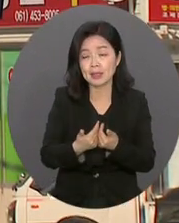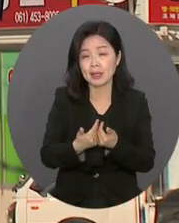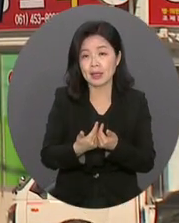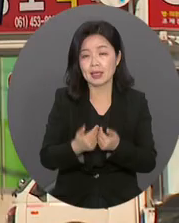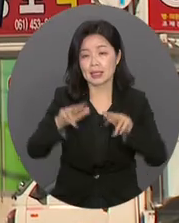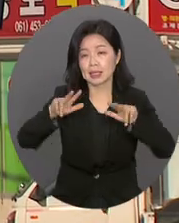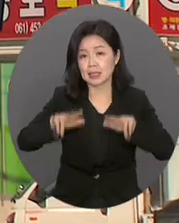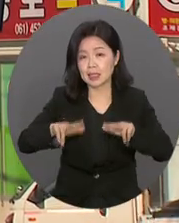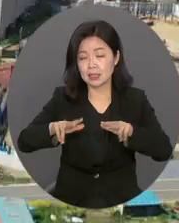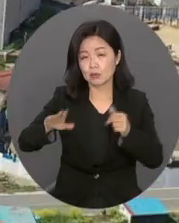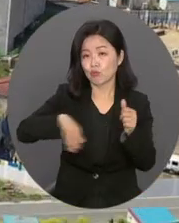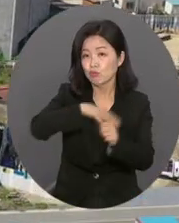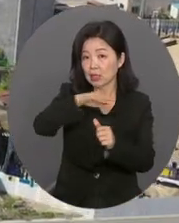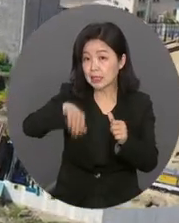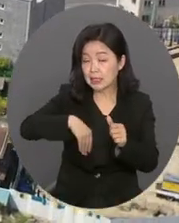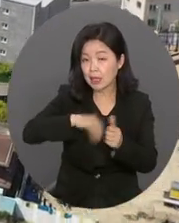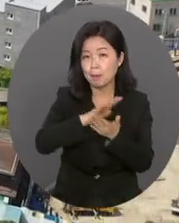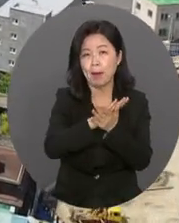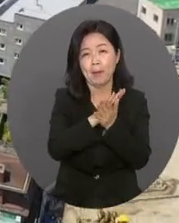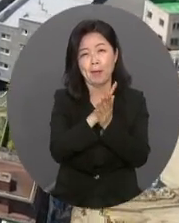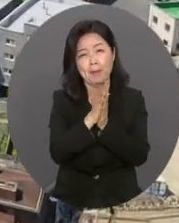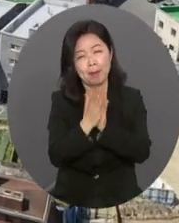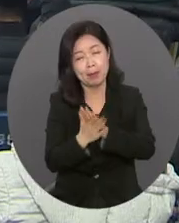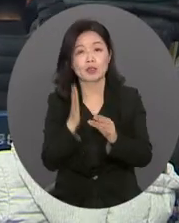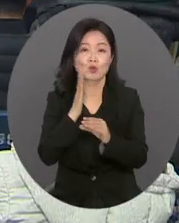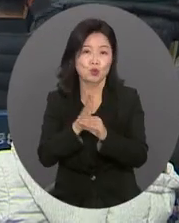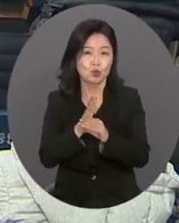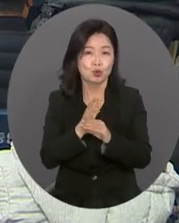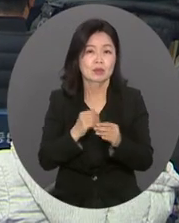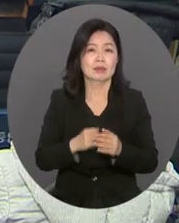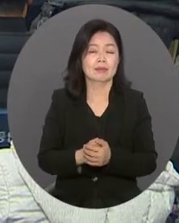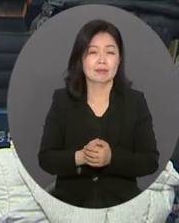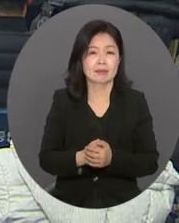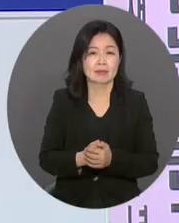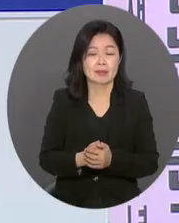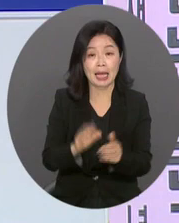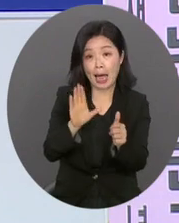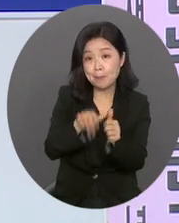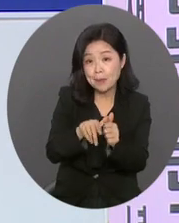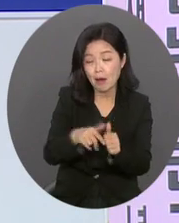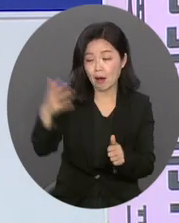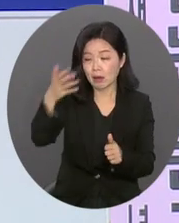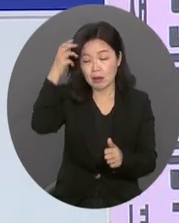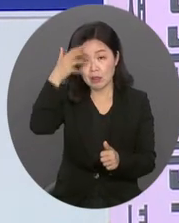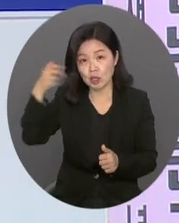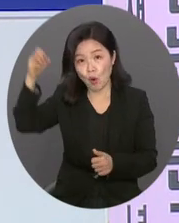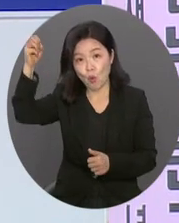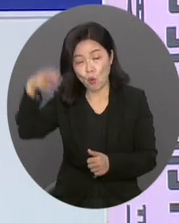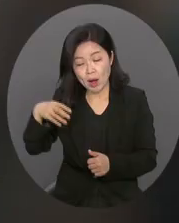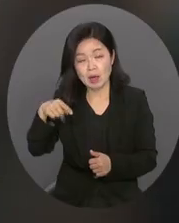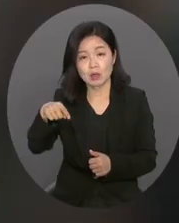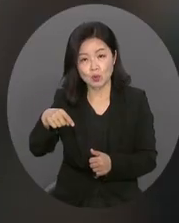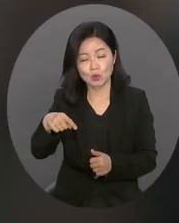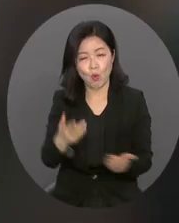주류였던 무안정 내 분위기가 최근 달라지고 있습니다. 한평과 영광에서 군공항 유치 움직임이